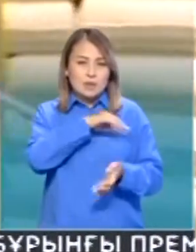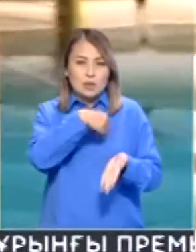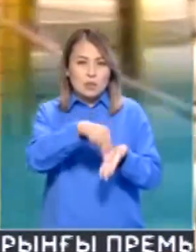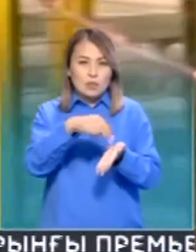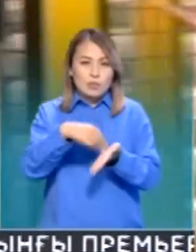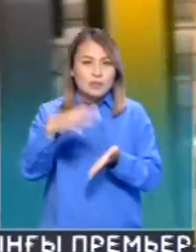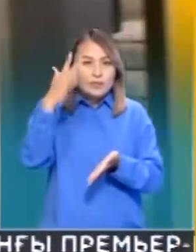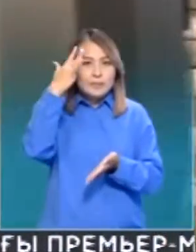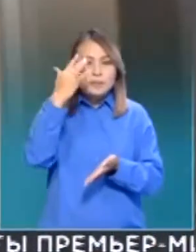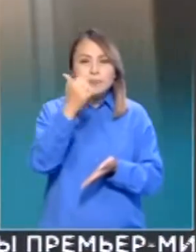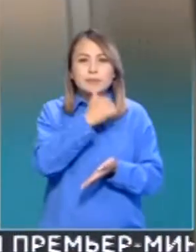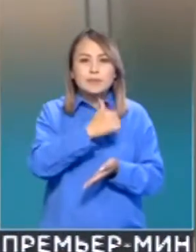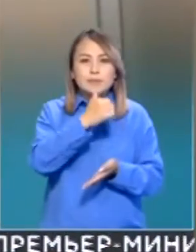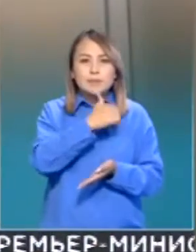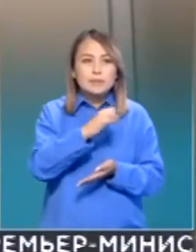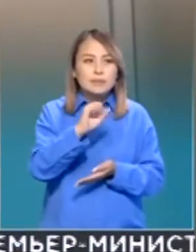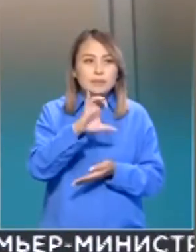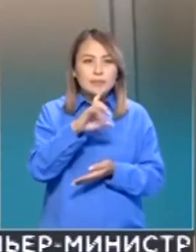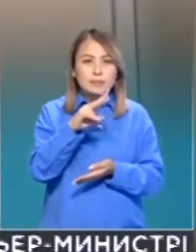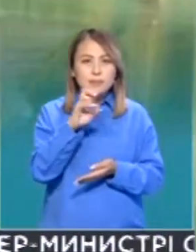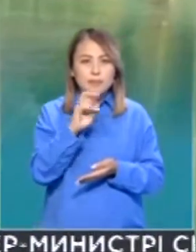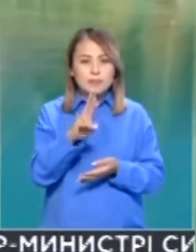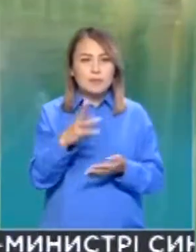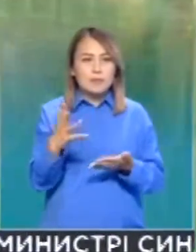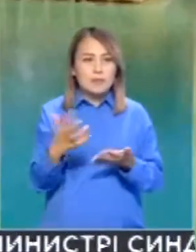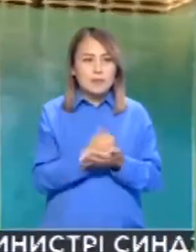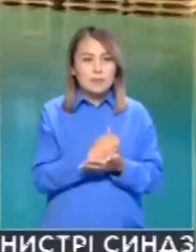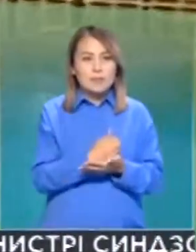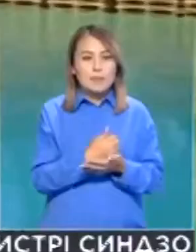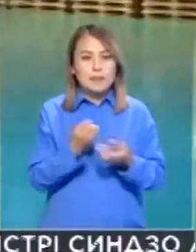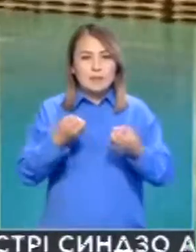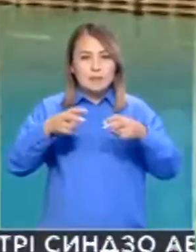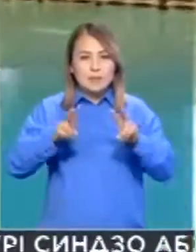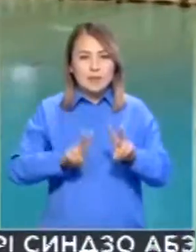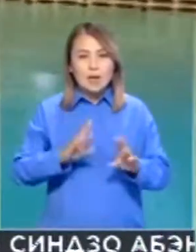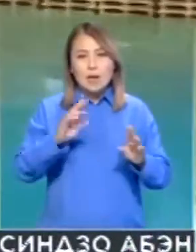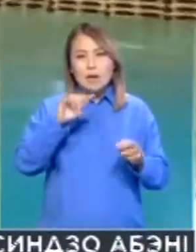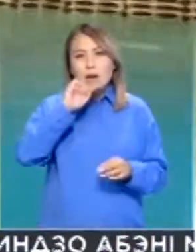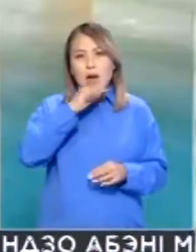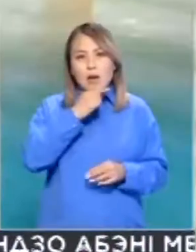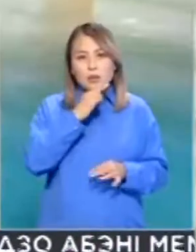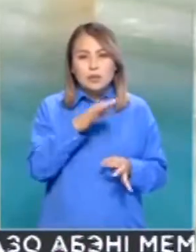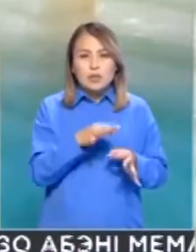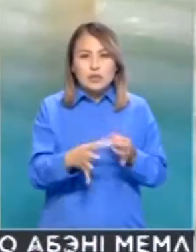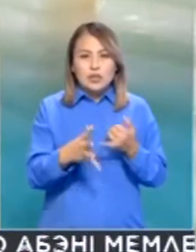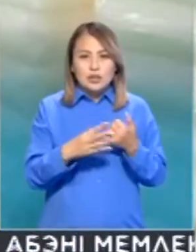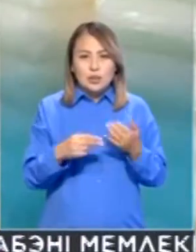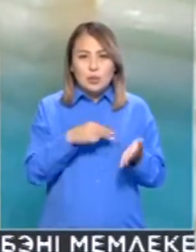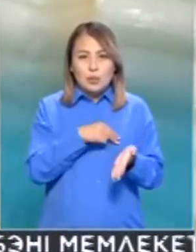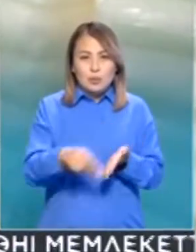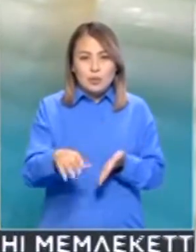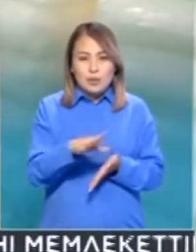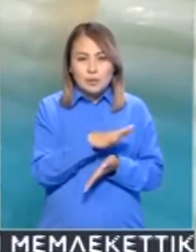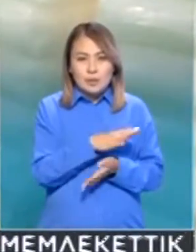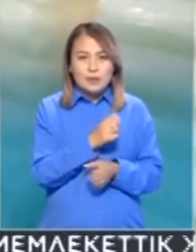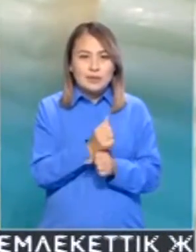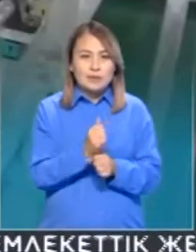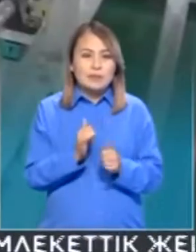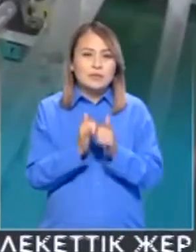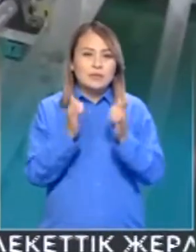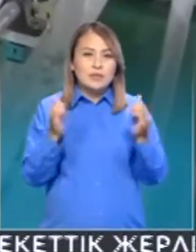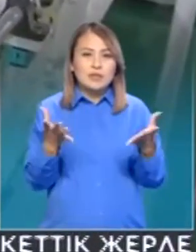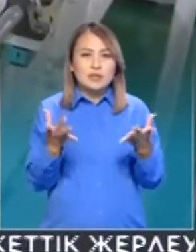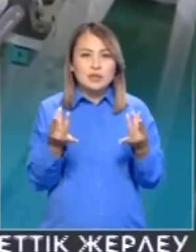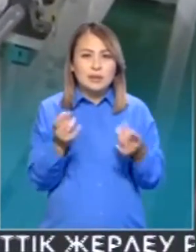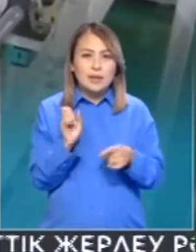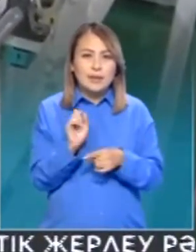игілігін көрмек. Азамат Асылбековтің де айы оңынан туғалы тұр. Арнайы экономикалық аймақтан жер алған, сөйтіп өндіріс ауқымын кеңейтпек. Шикізатқа